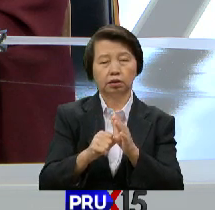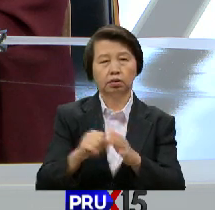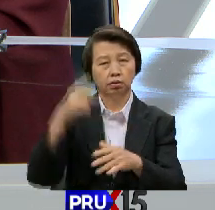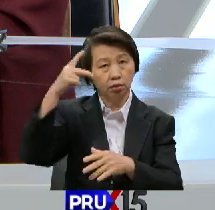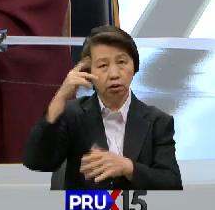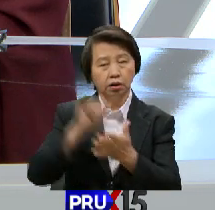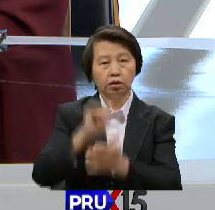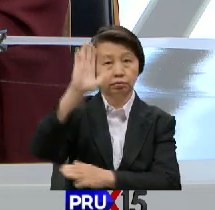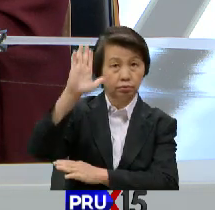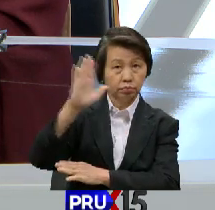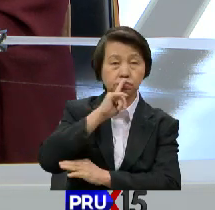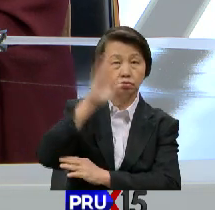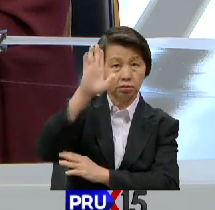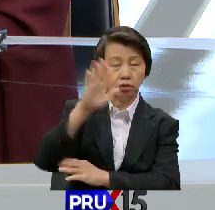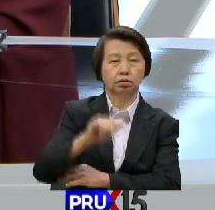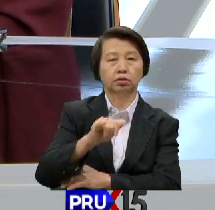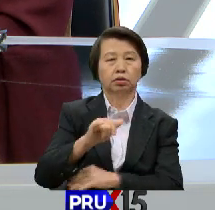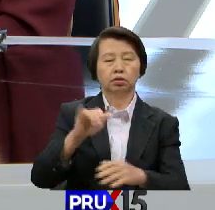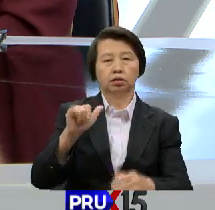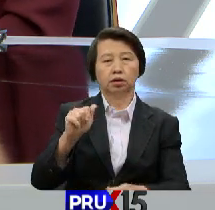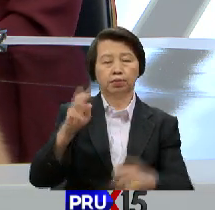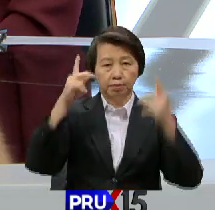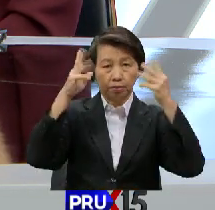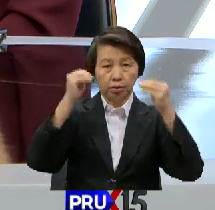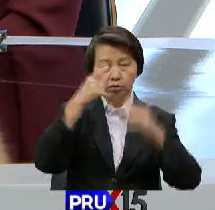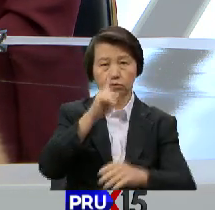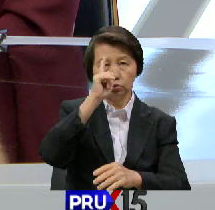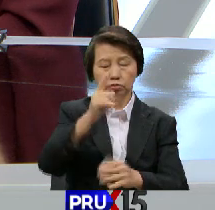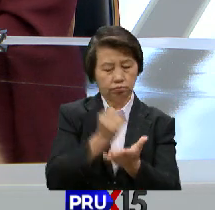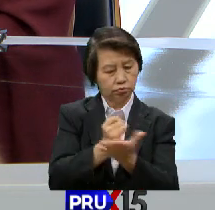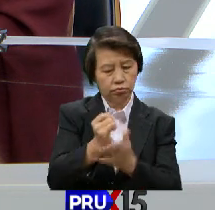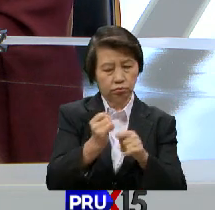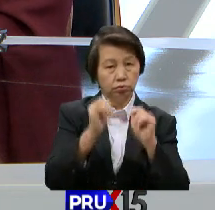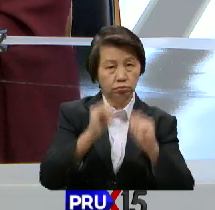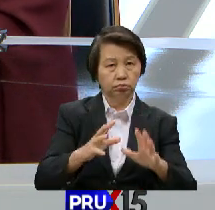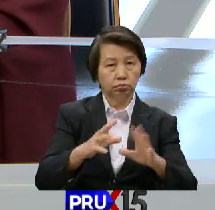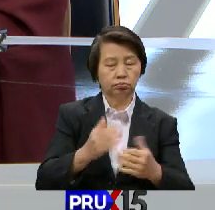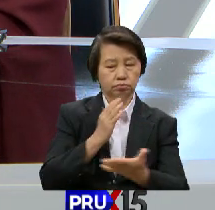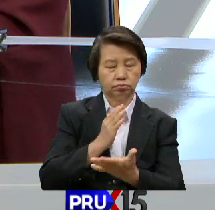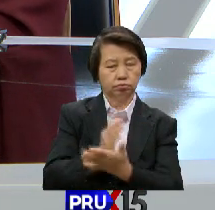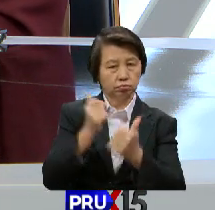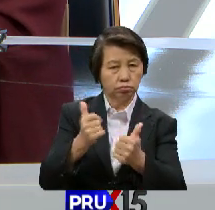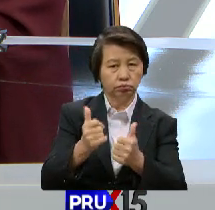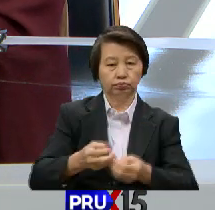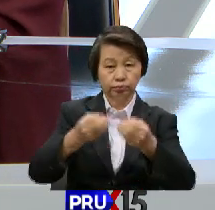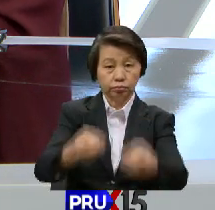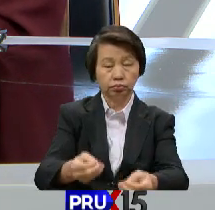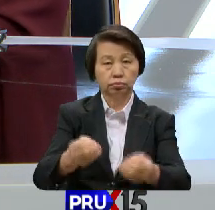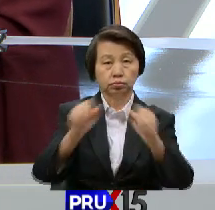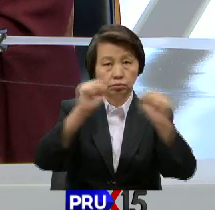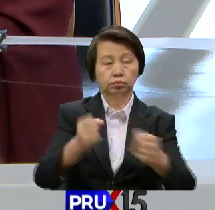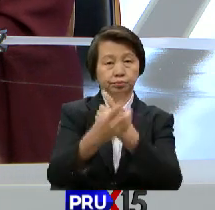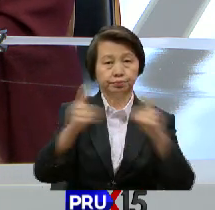antara janji dan juga aspirasi yang bapak-bapak dan menteri untuk memastikan isu integrity agar dapat ditangani maka dalam penawaran sistem demokrasi